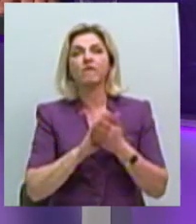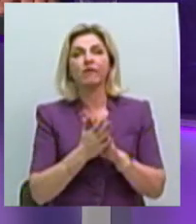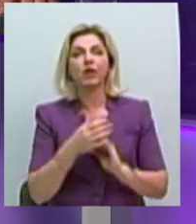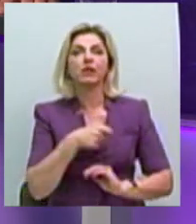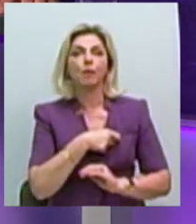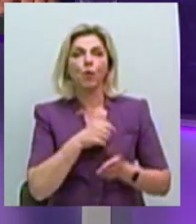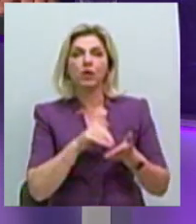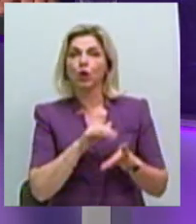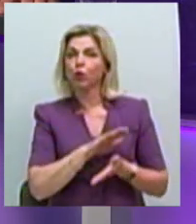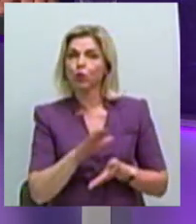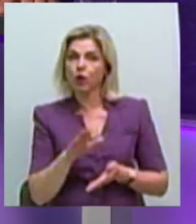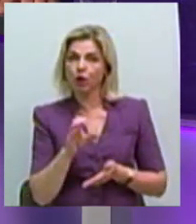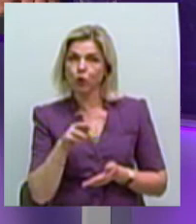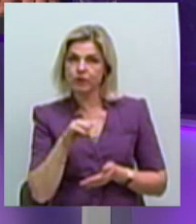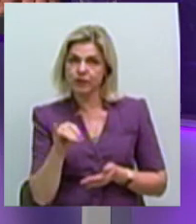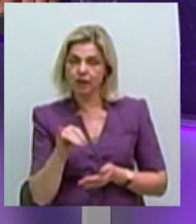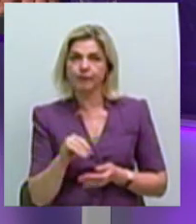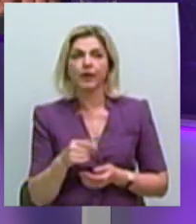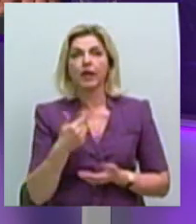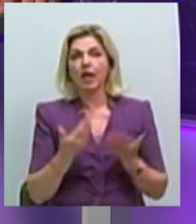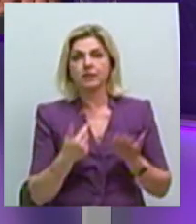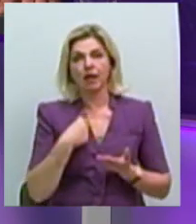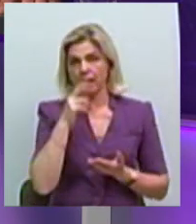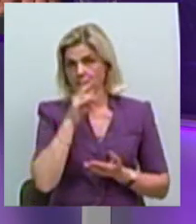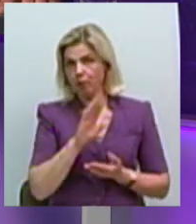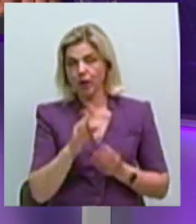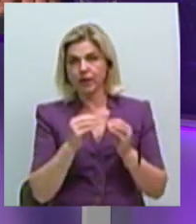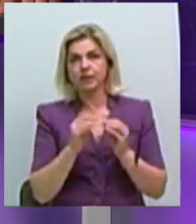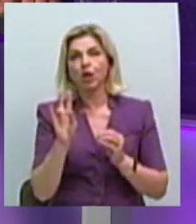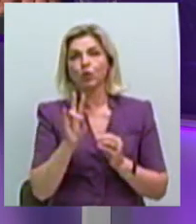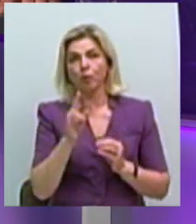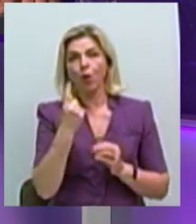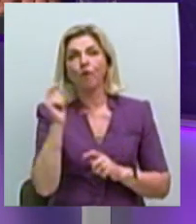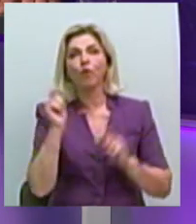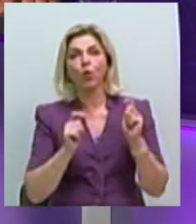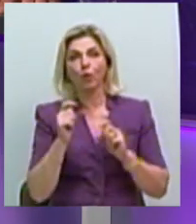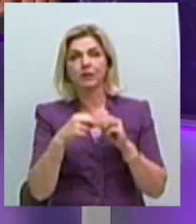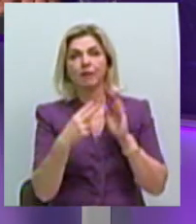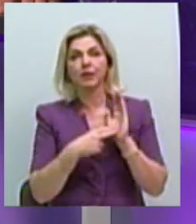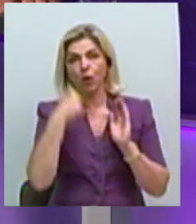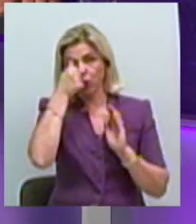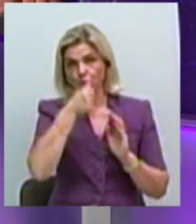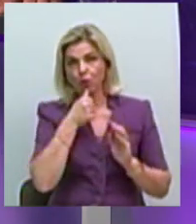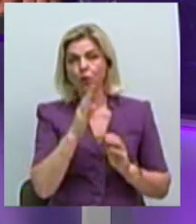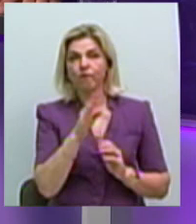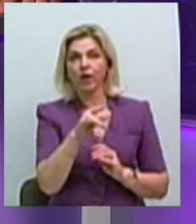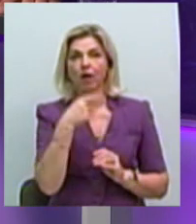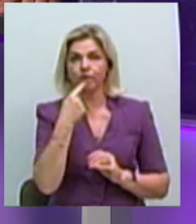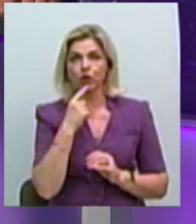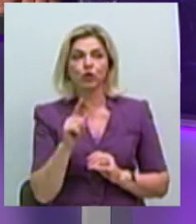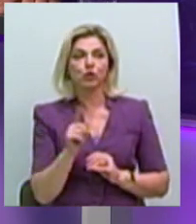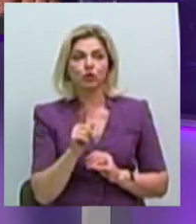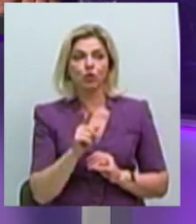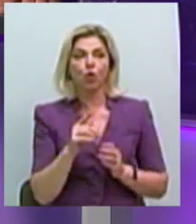депутатської недоторканності. Якщо не помиляюсь, 10 листопада на одному з форумів 2017 року ви сказали, що її відміняти